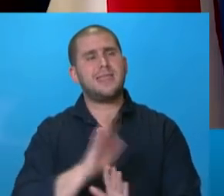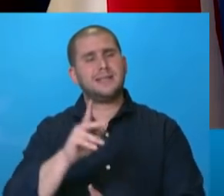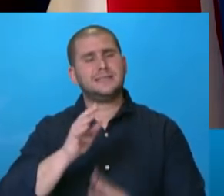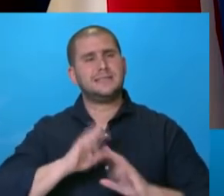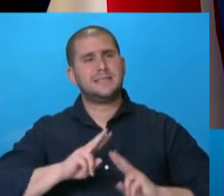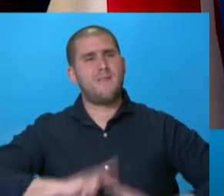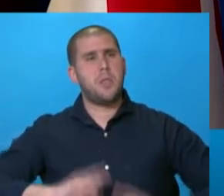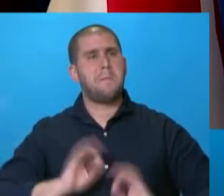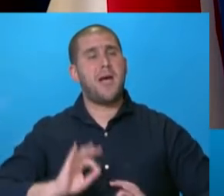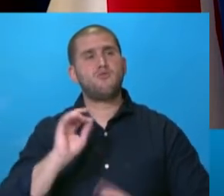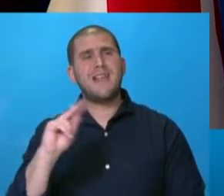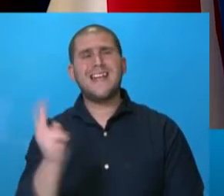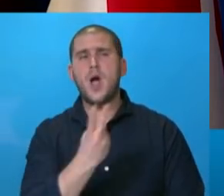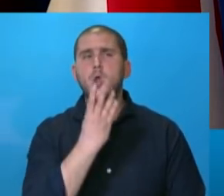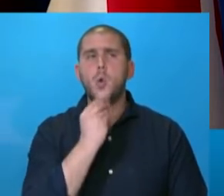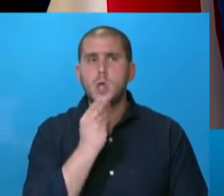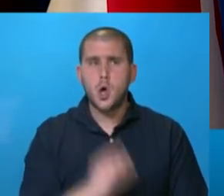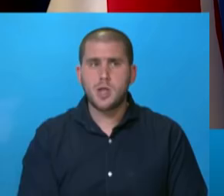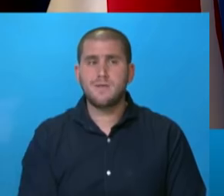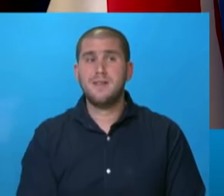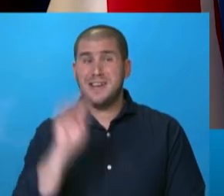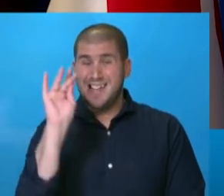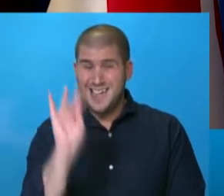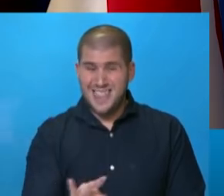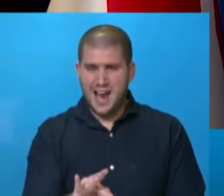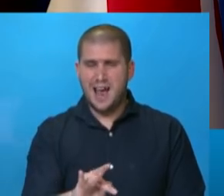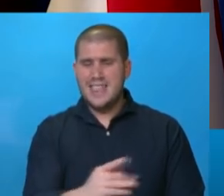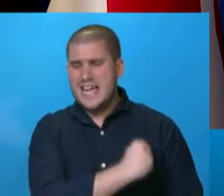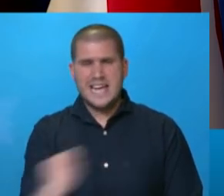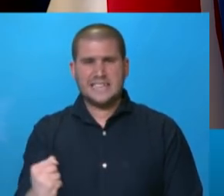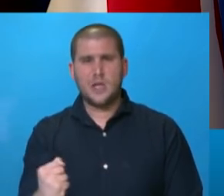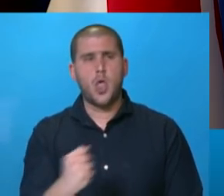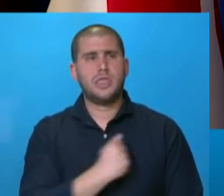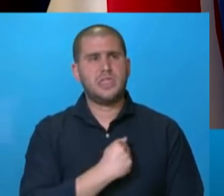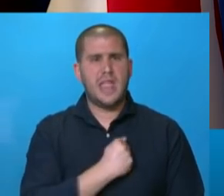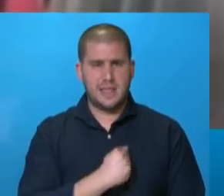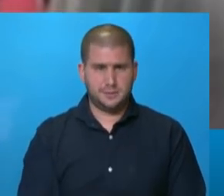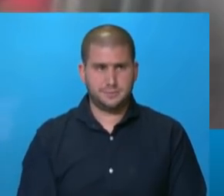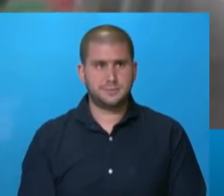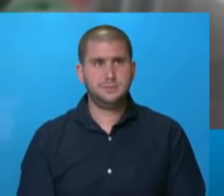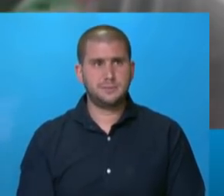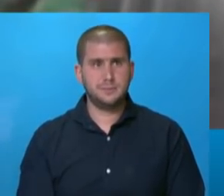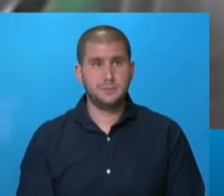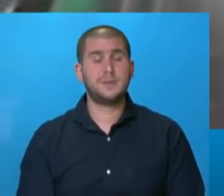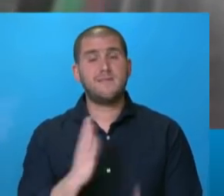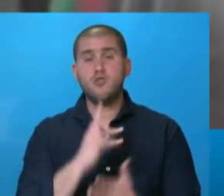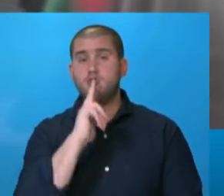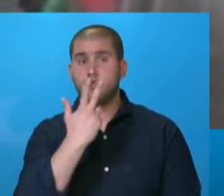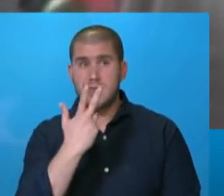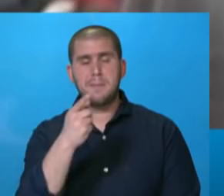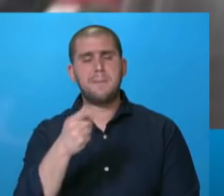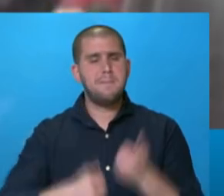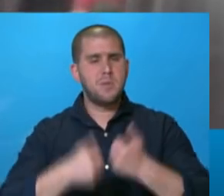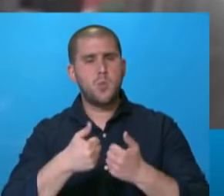for Jewish communities and countering religion extremism. כבר שלוש שנים שבלייבור